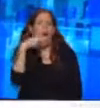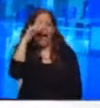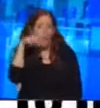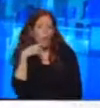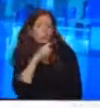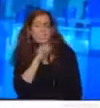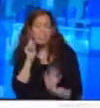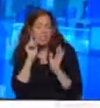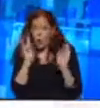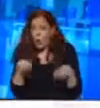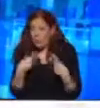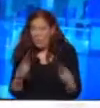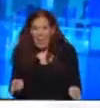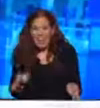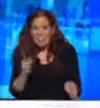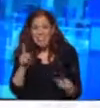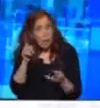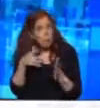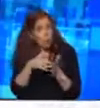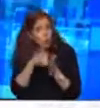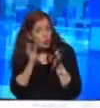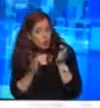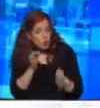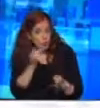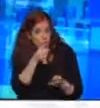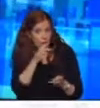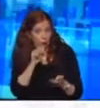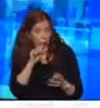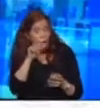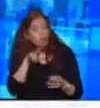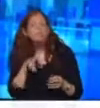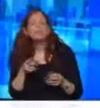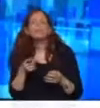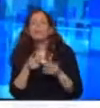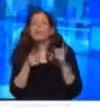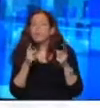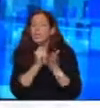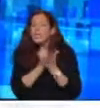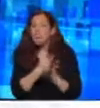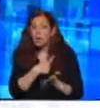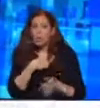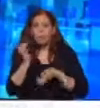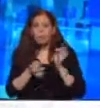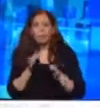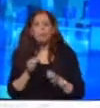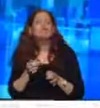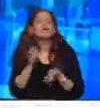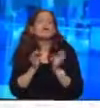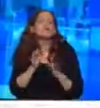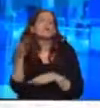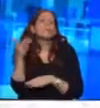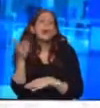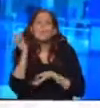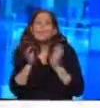ייתכן ששכונה, זה הביקורת גם של השופטת נאור למדינה. כן, נראה באמת לאן הממשלה תיקח את זה מכאן. מי שייצג אותנו בבית המשפט זה פרקליטות פרקליטות המדינה.